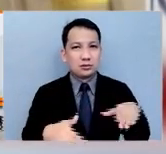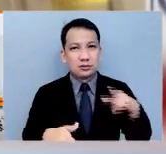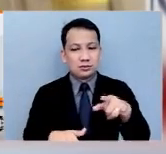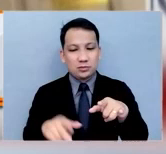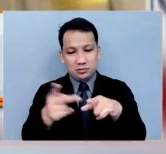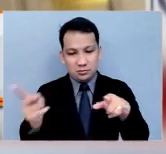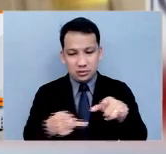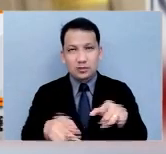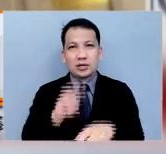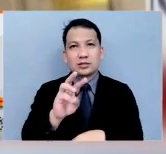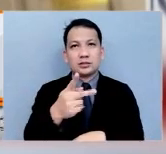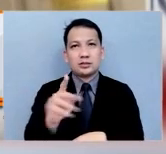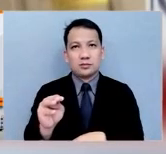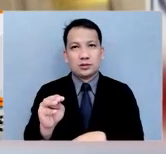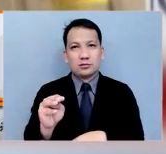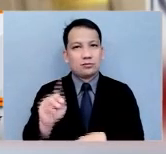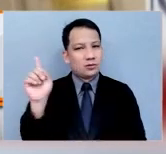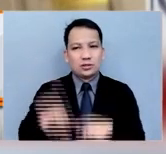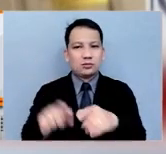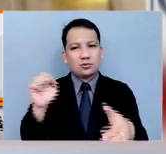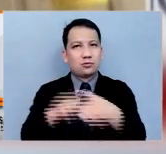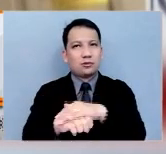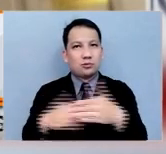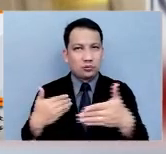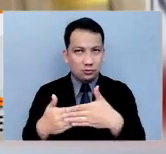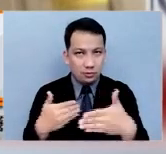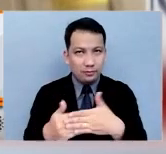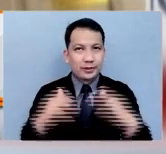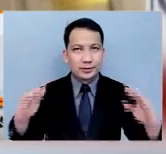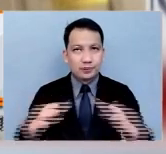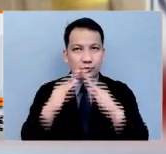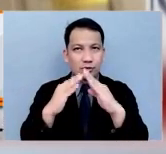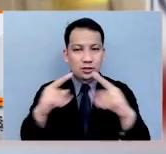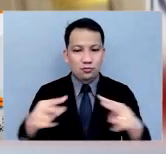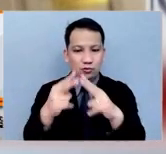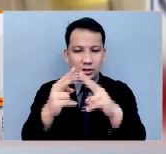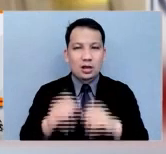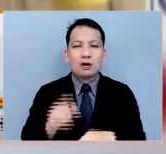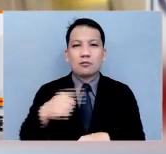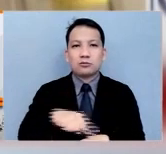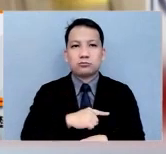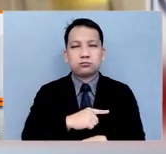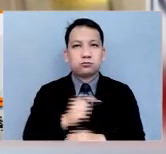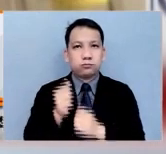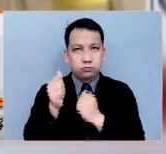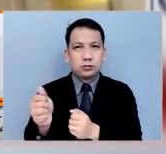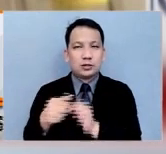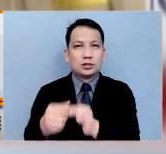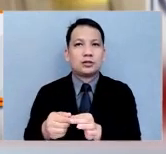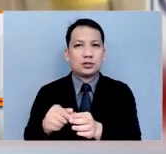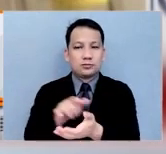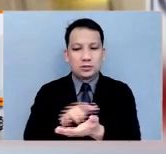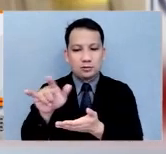ay 6-kilometer radius po, hindi sila dapat dumikit doon sa bulkan. Gagayin naman po sila ng ating mga airport